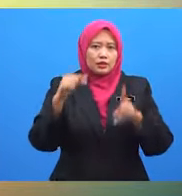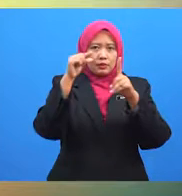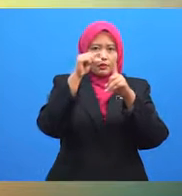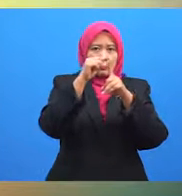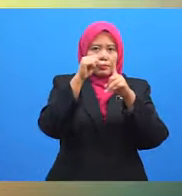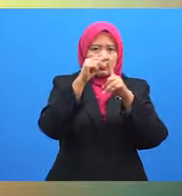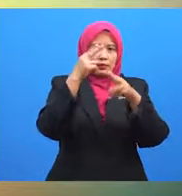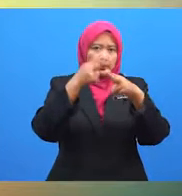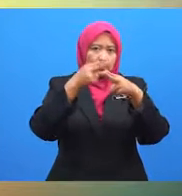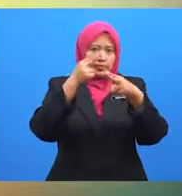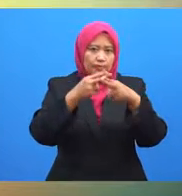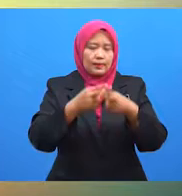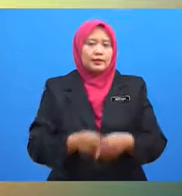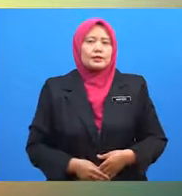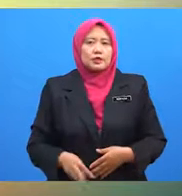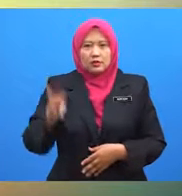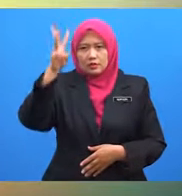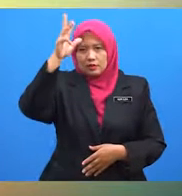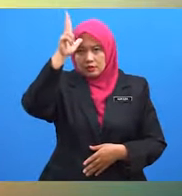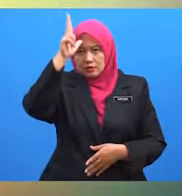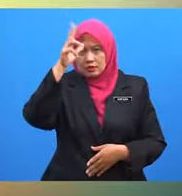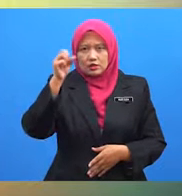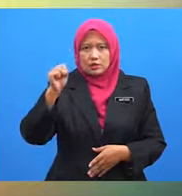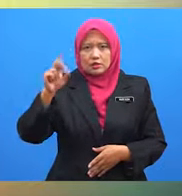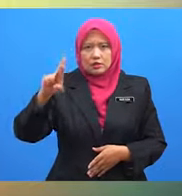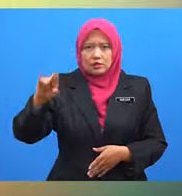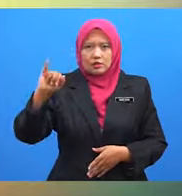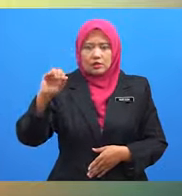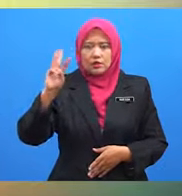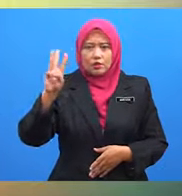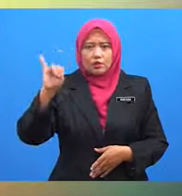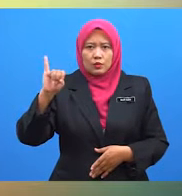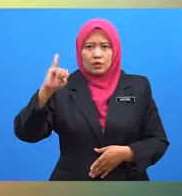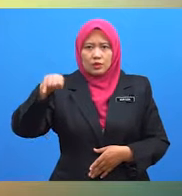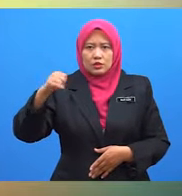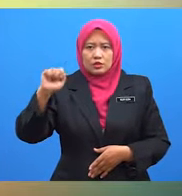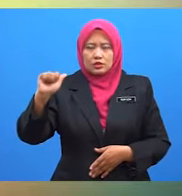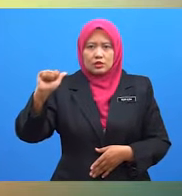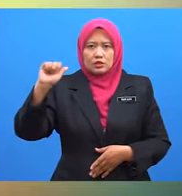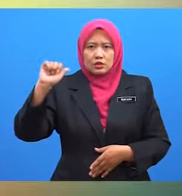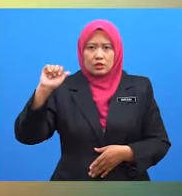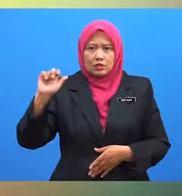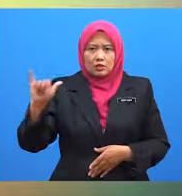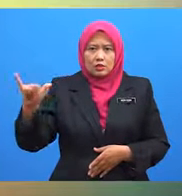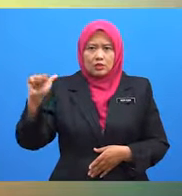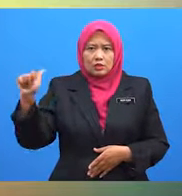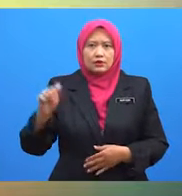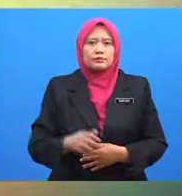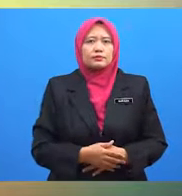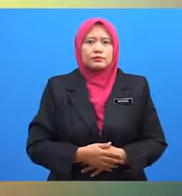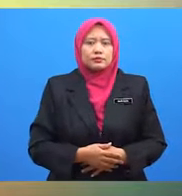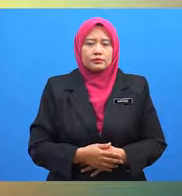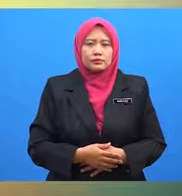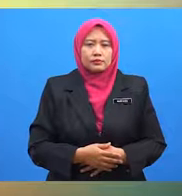yang bercampur dengan bahasa Sanskrit. Kandungannya, dinyatakan bahawa